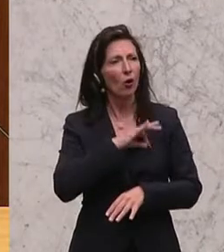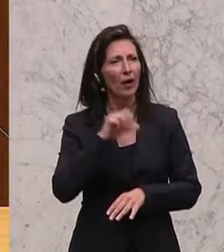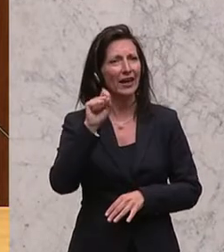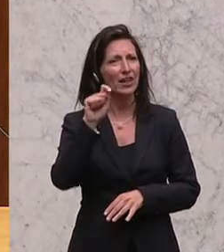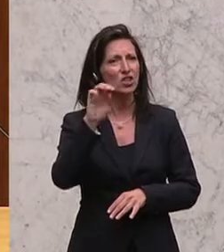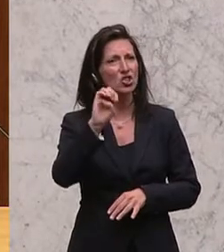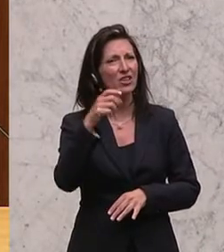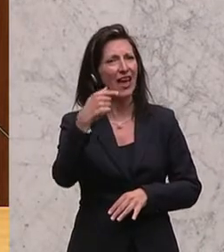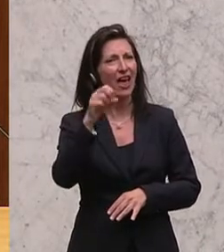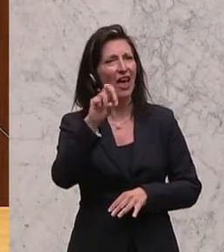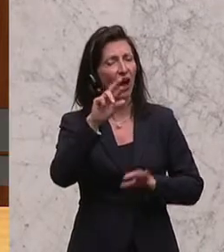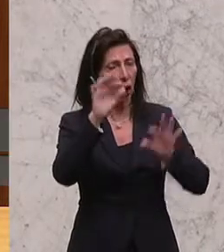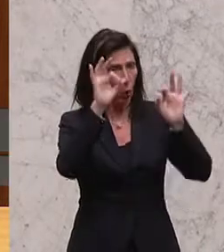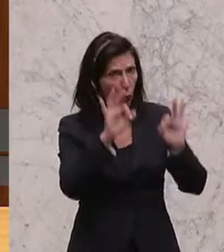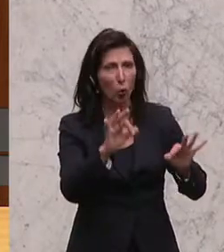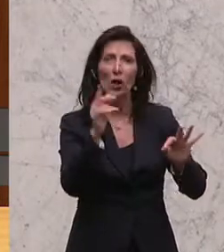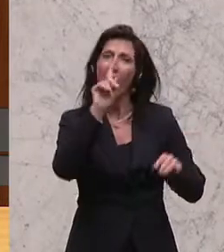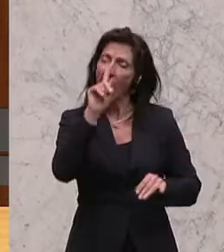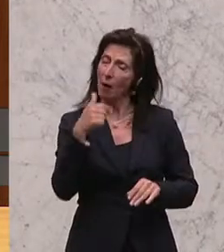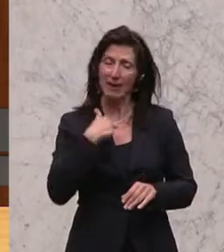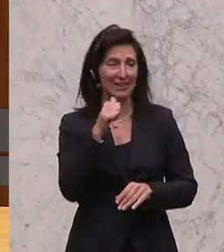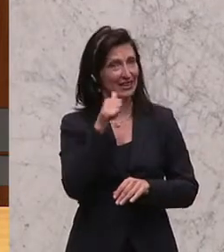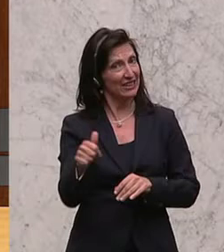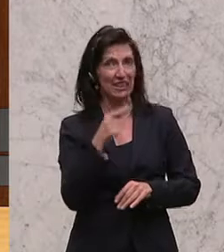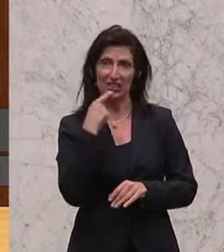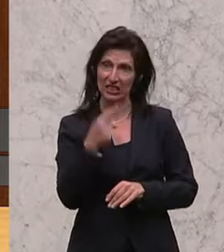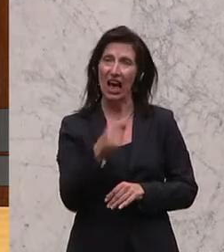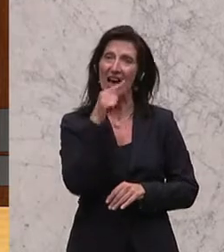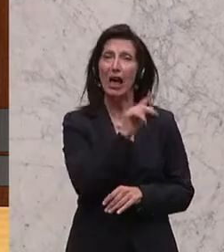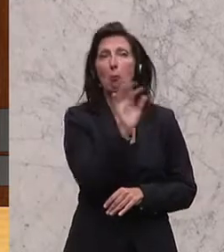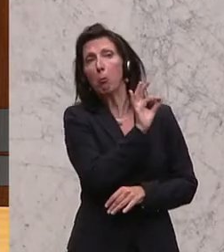ich ihn als für den Besten empfunden habe. Klipp und klar gesagt.